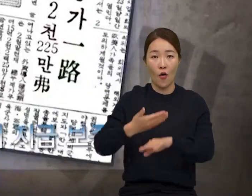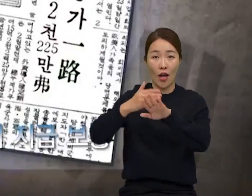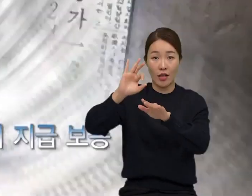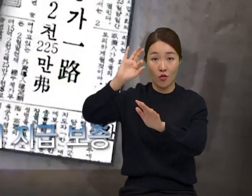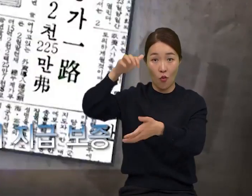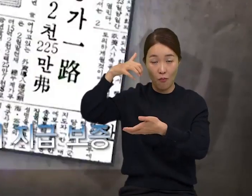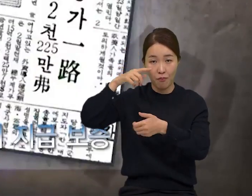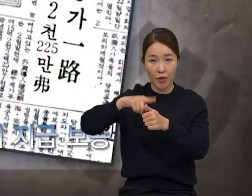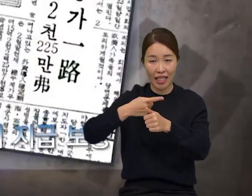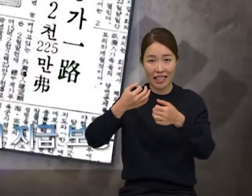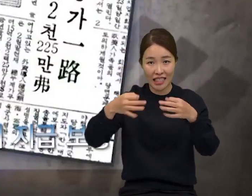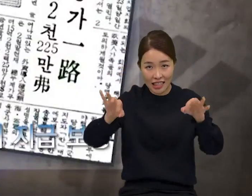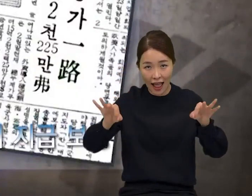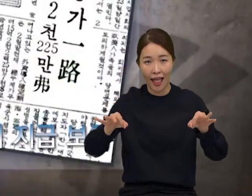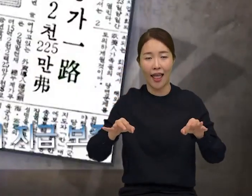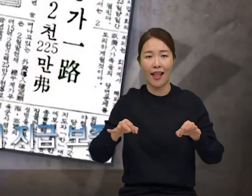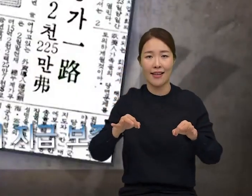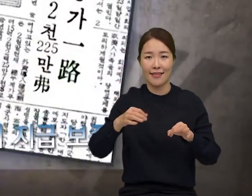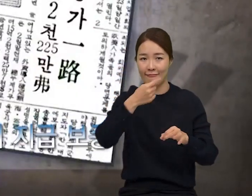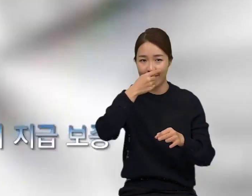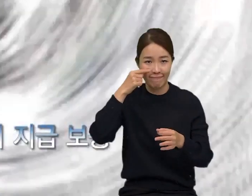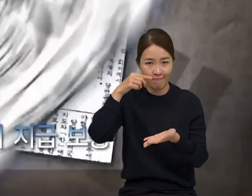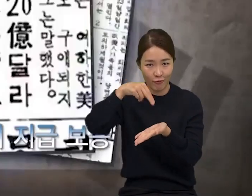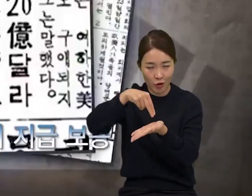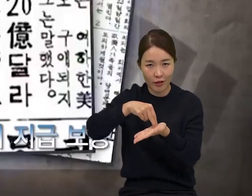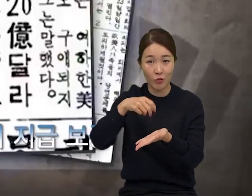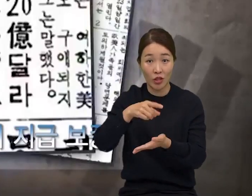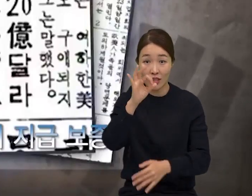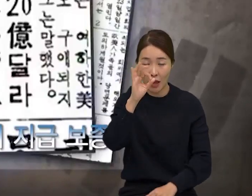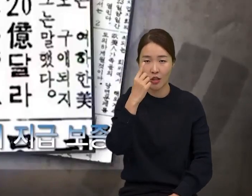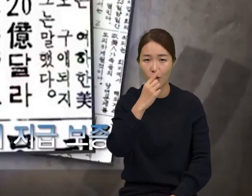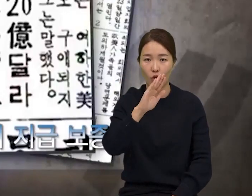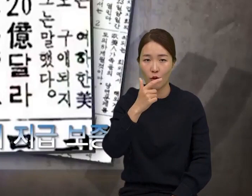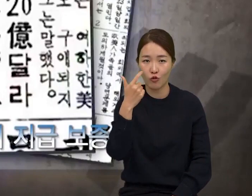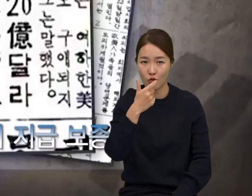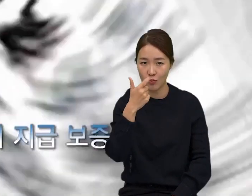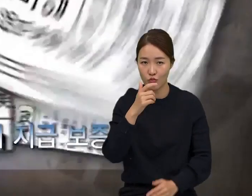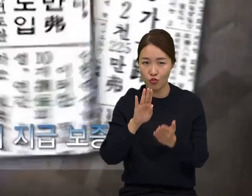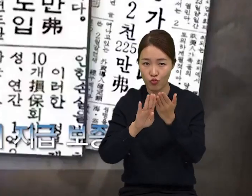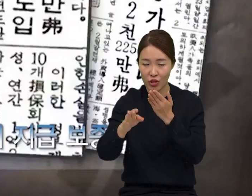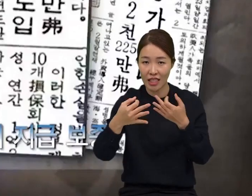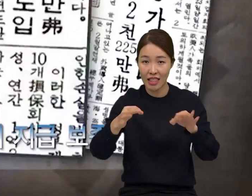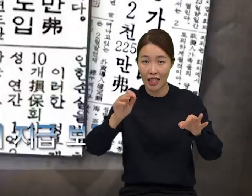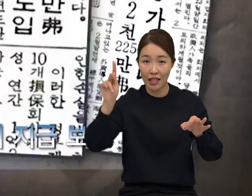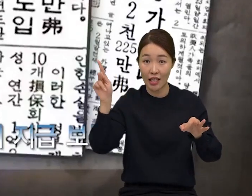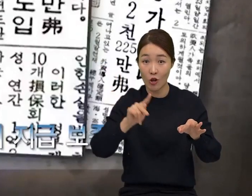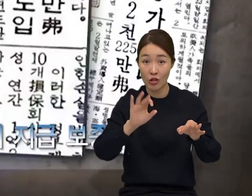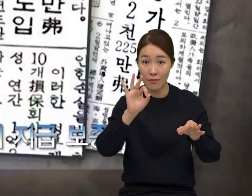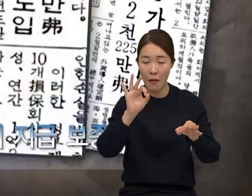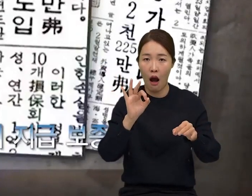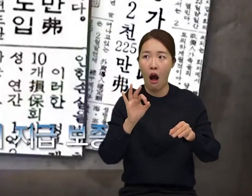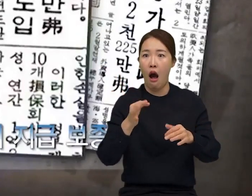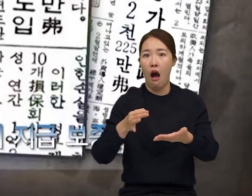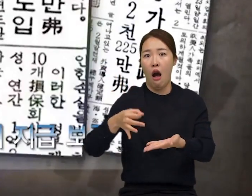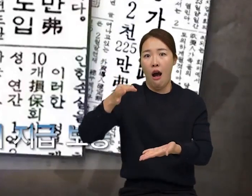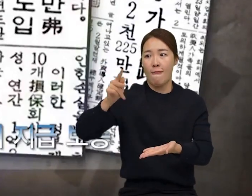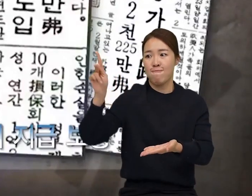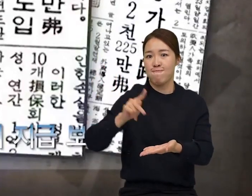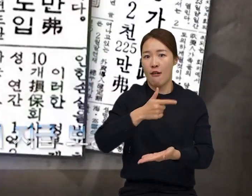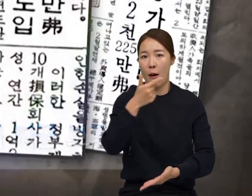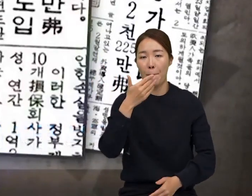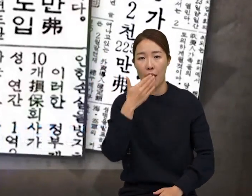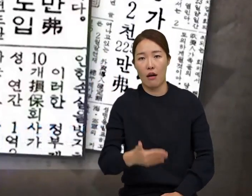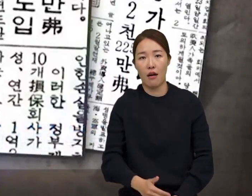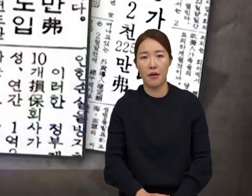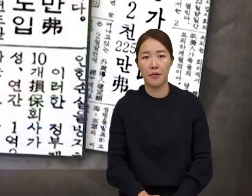외자 도입에 대해선 은행이 지급 보증을 했고 그 금액은 1960년대 후반부터 은행 대출 금액을 넘어서기까지